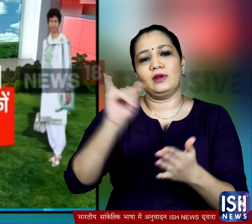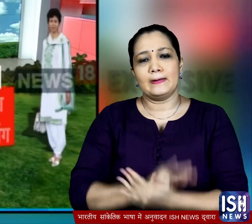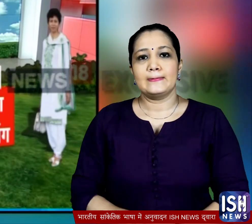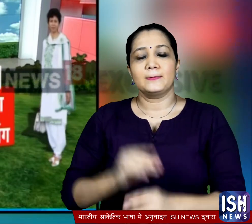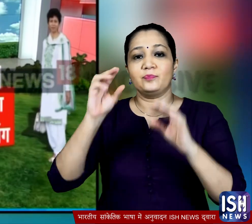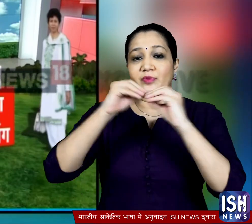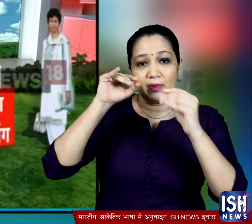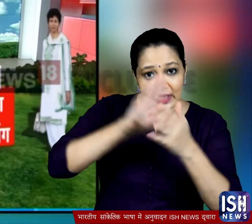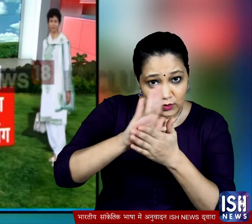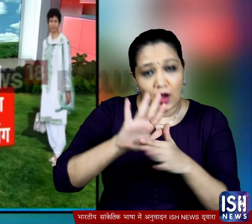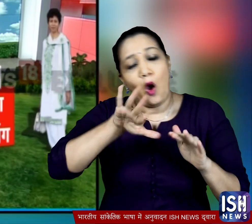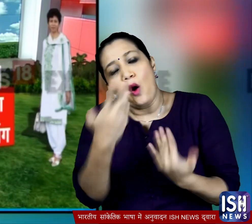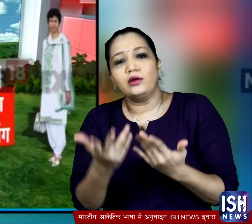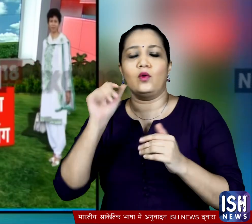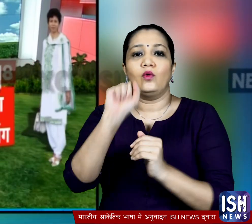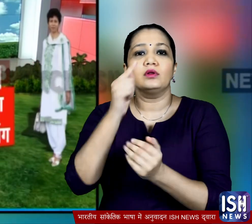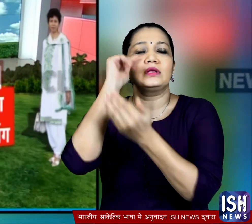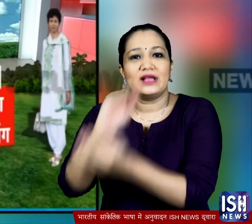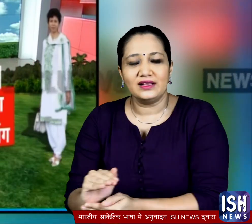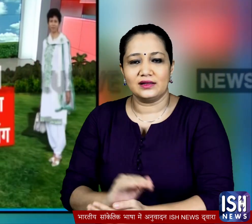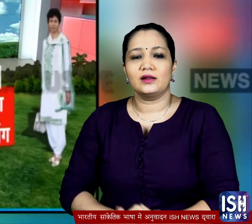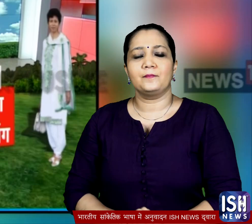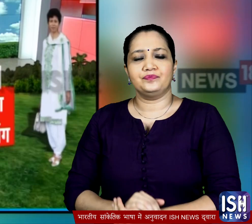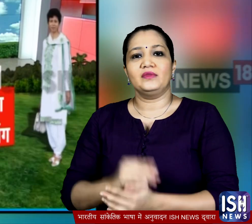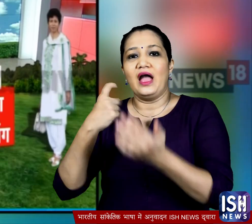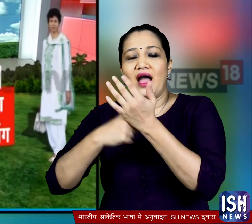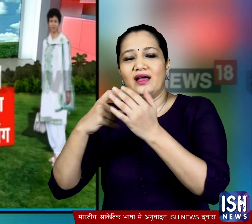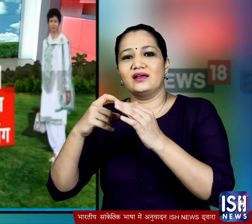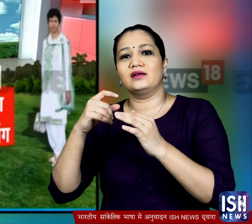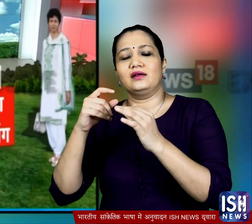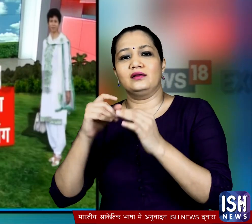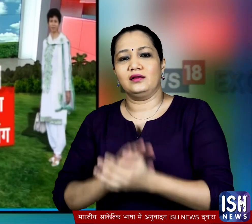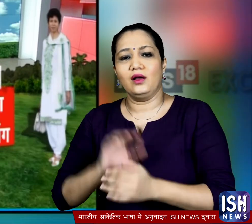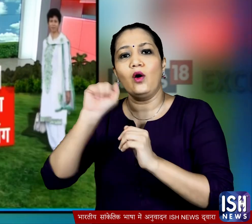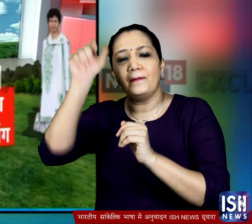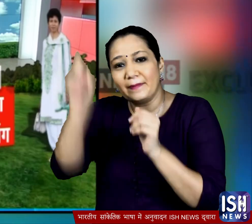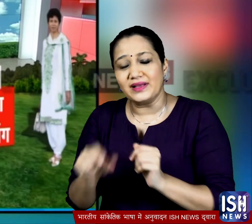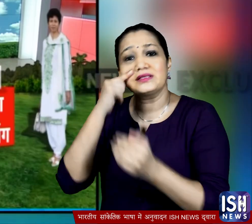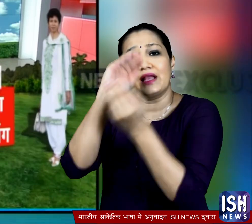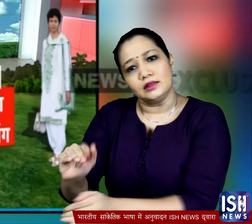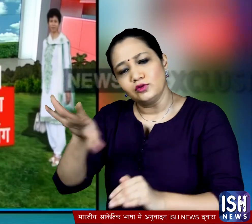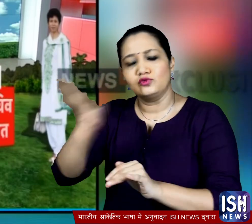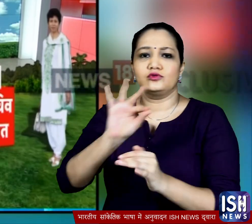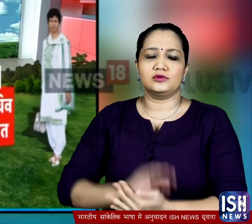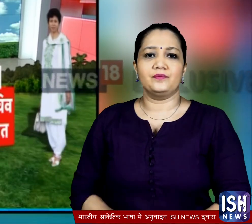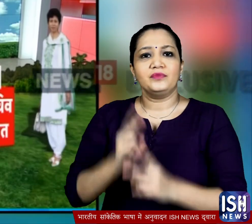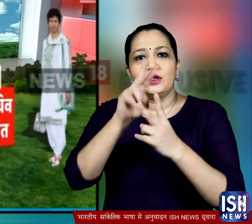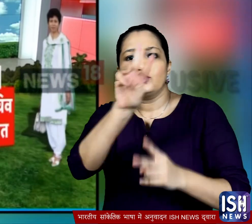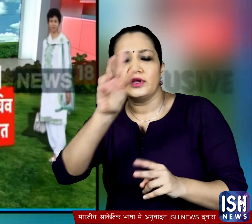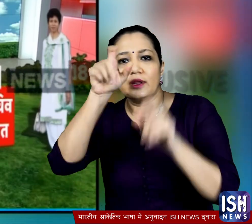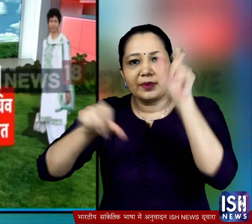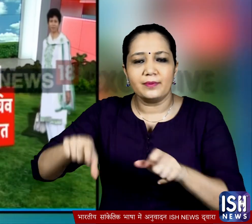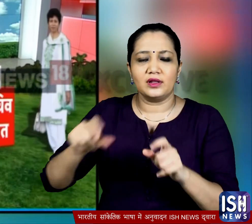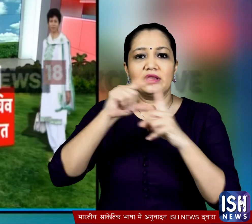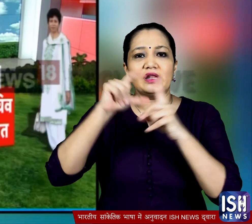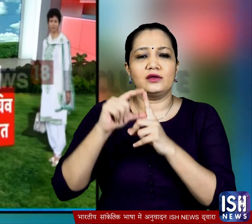जाए, उनकी जगह भूपेंद्र सिंह हुड्डा या फिर उनके बेटे और राज्यसभा सांसद दीपेंद्र सिंह हुड्डा को हरियाणा में पार्टी की कमान दी जाए। इसके लिए इन सभी